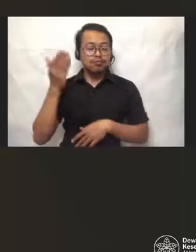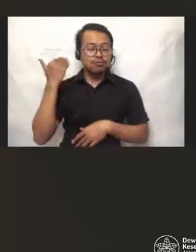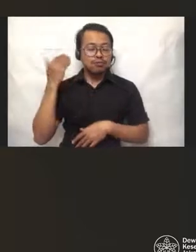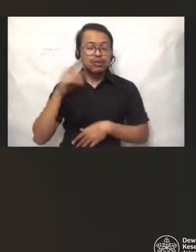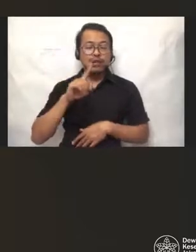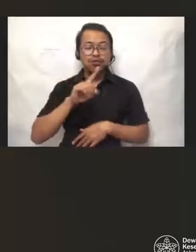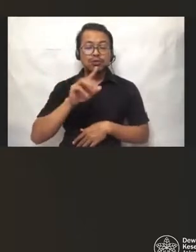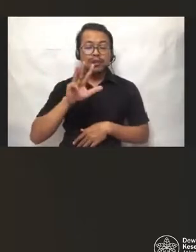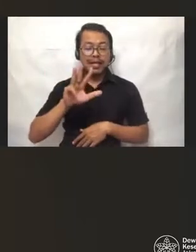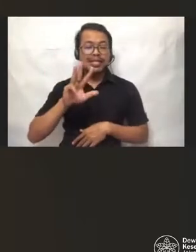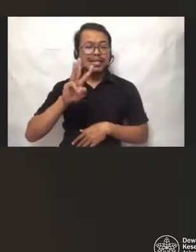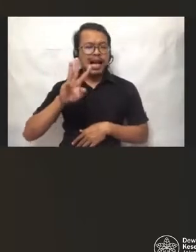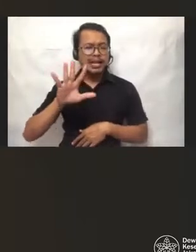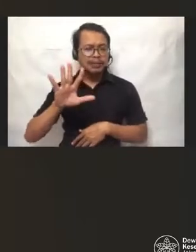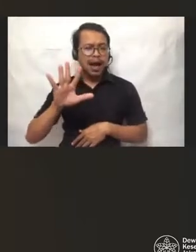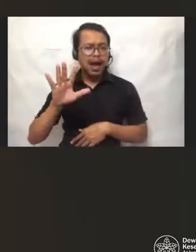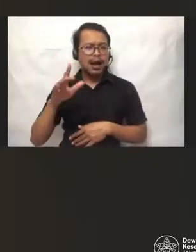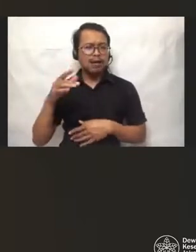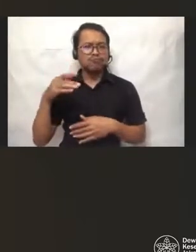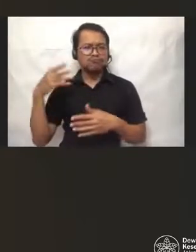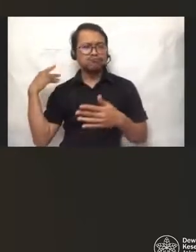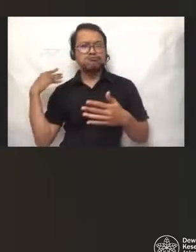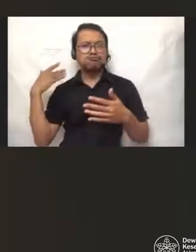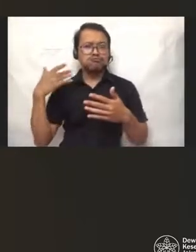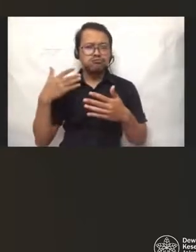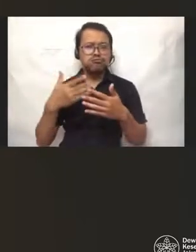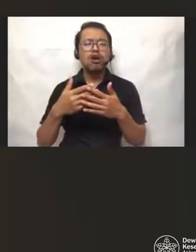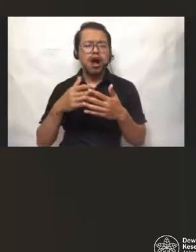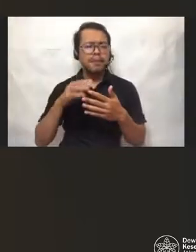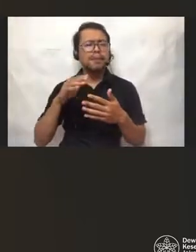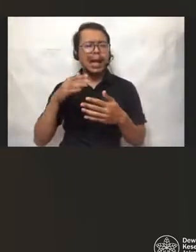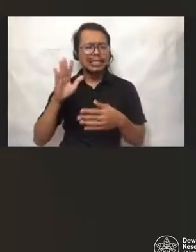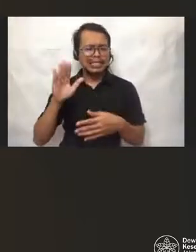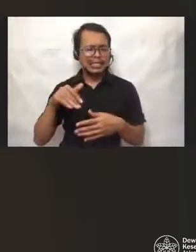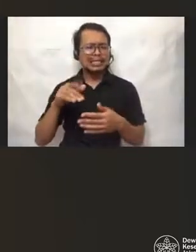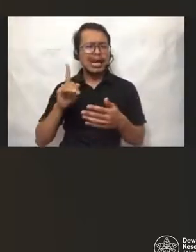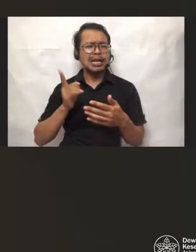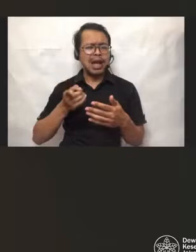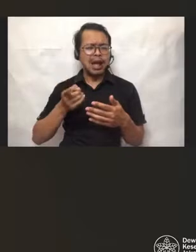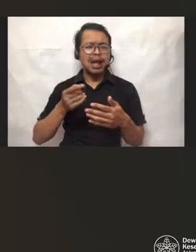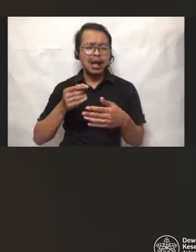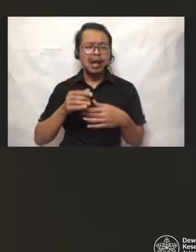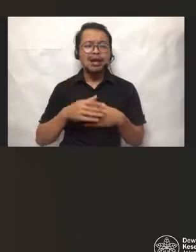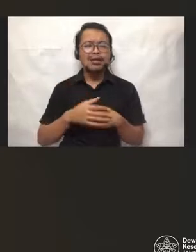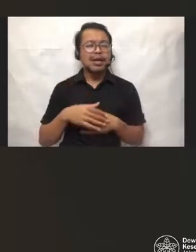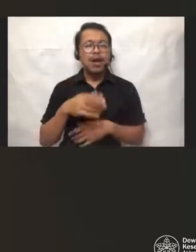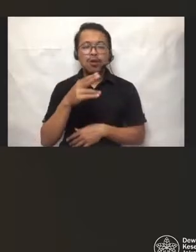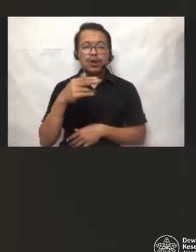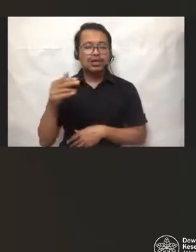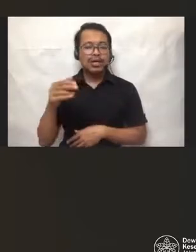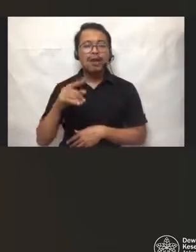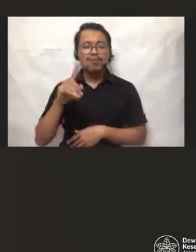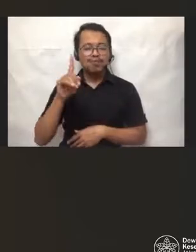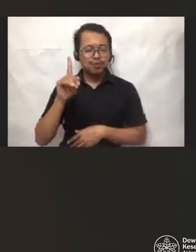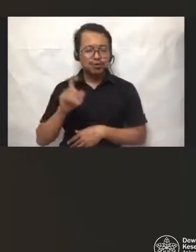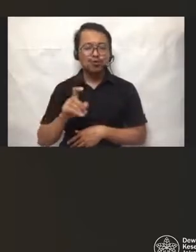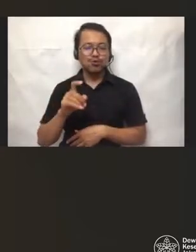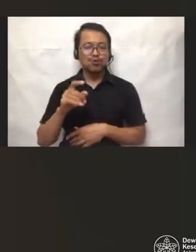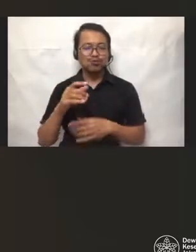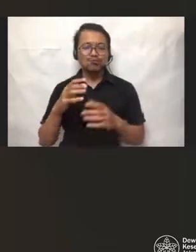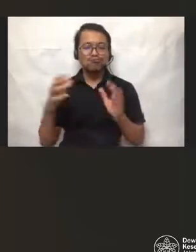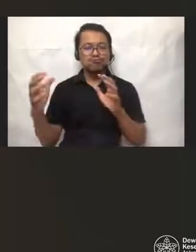itu ternyata masih berlaku. Indonesia membutuhkan polemik yang sehat.